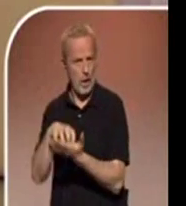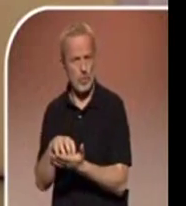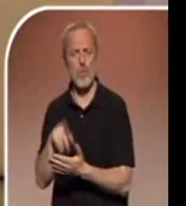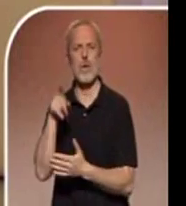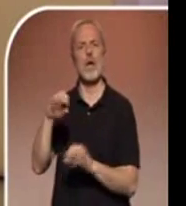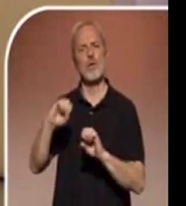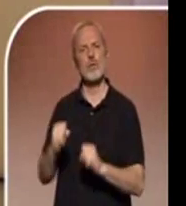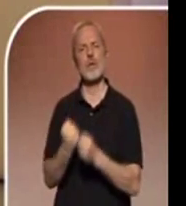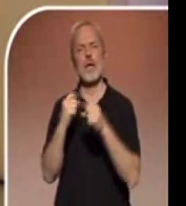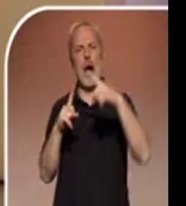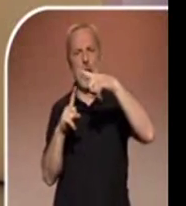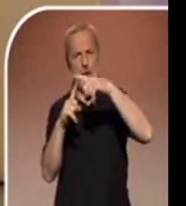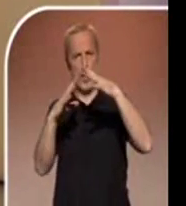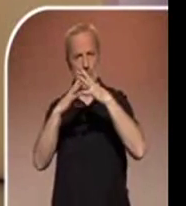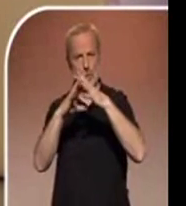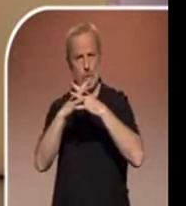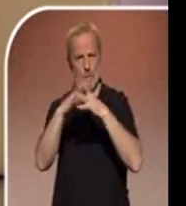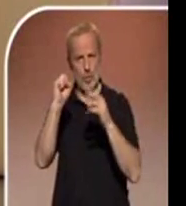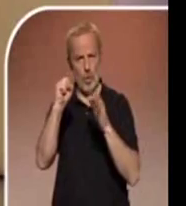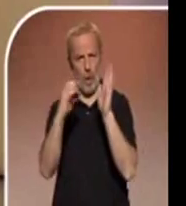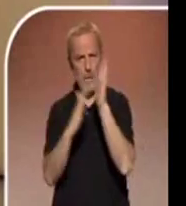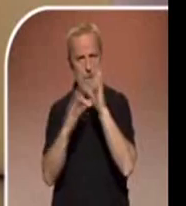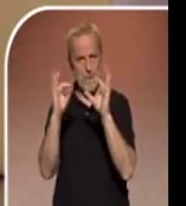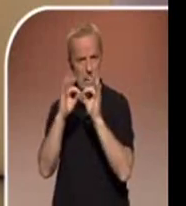tromby? Je to hodně časté onemocnění, pane docente? Tak